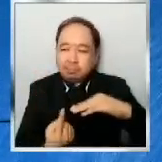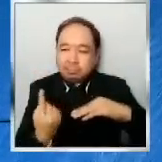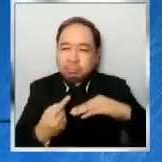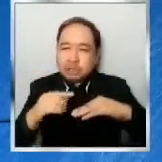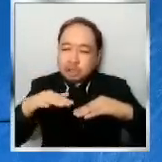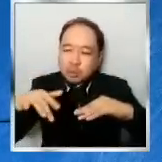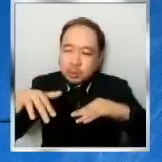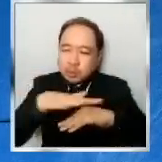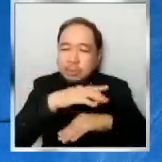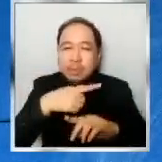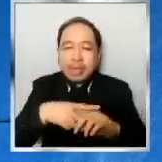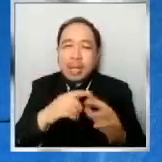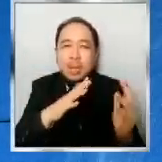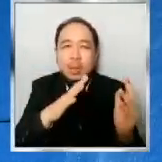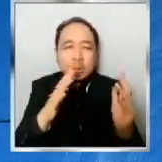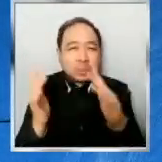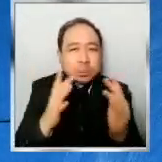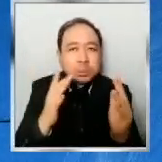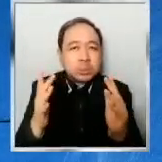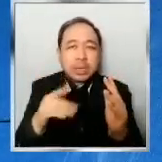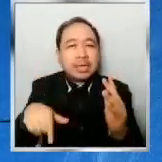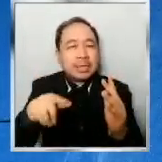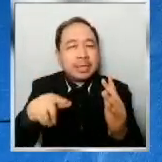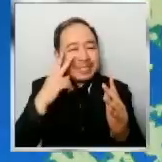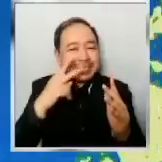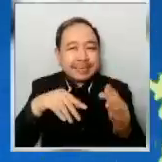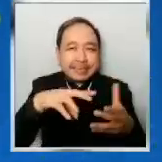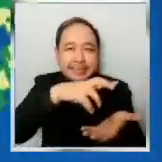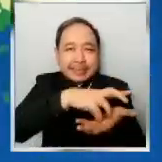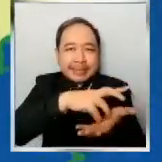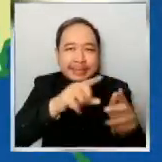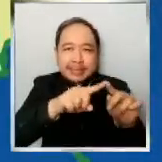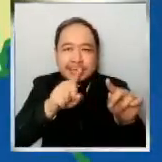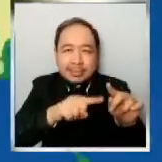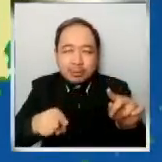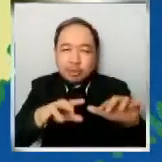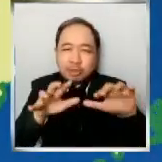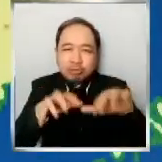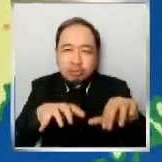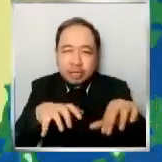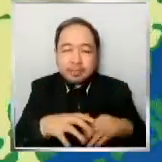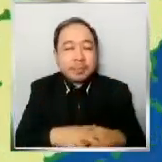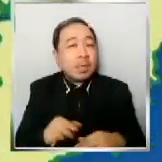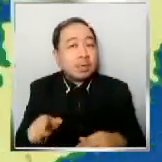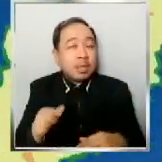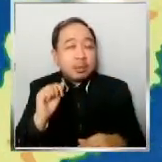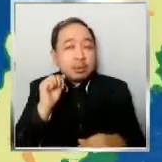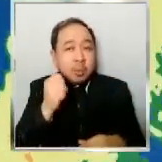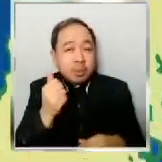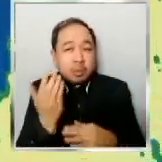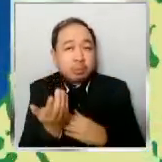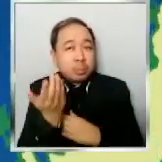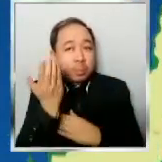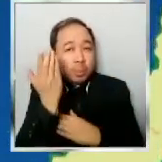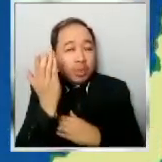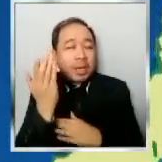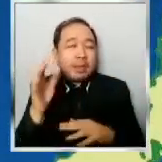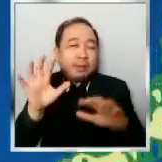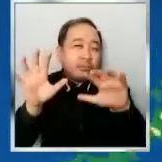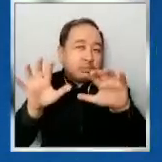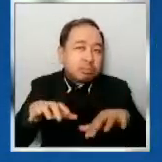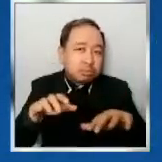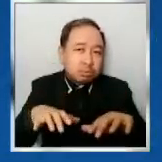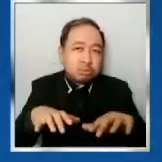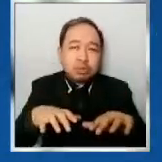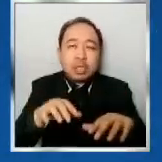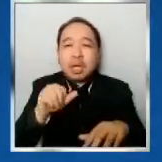at localized thunderstorms. Base sa datos ng Metro Weather, maulan bukas sa Apayao, Cagayan Valley, Central